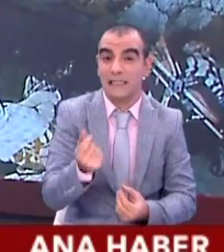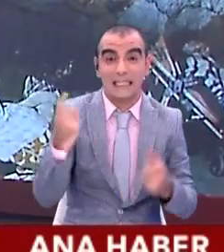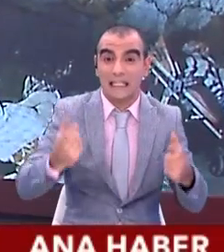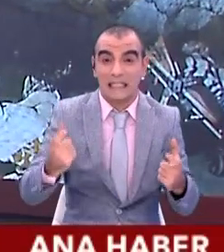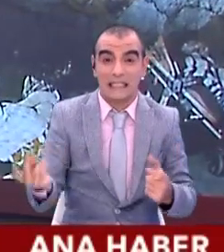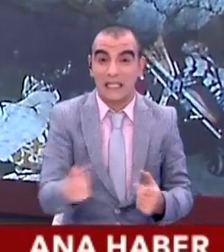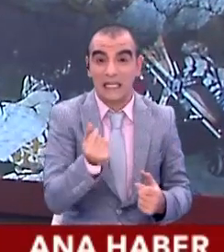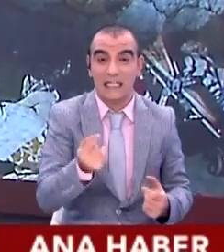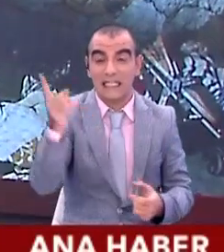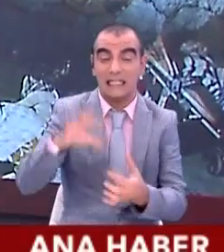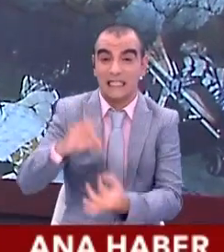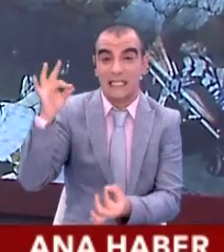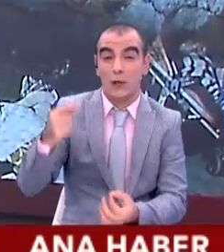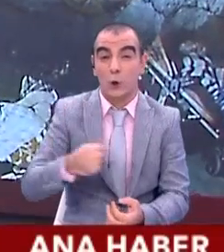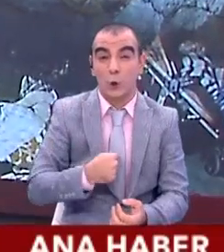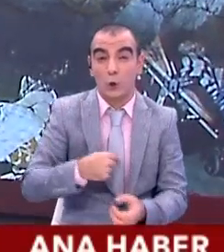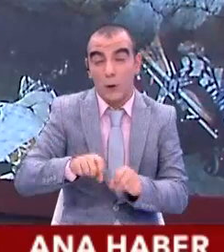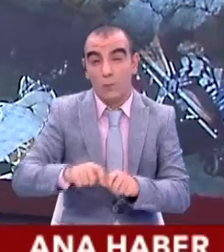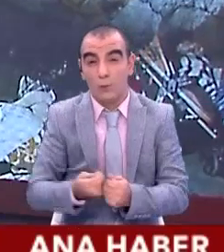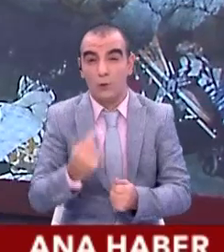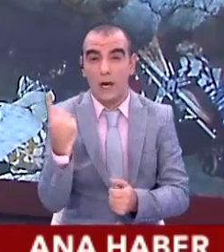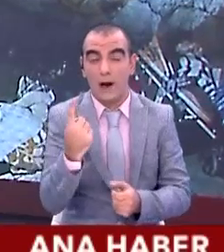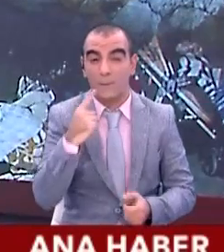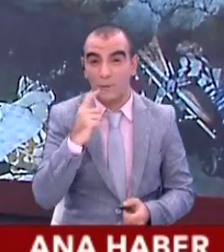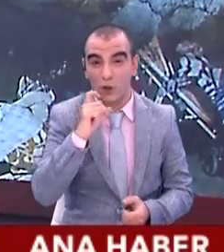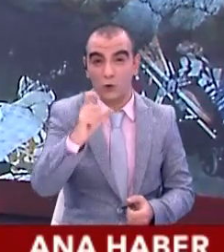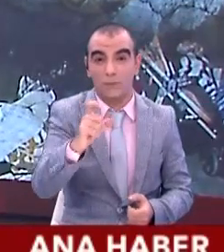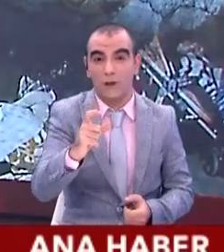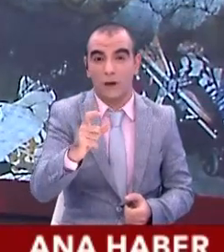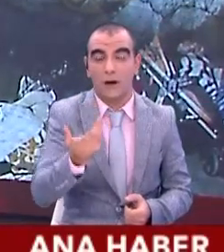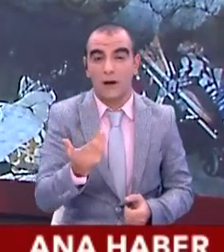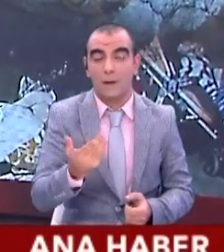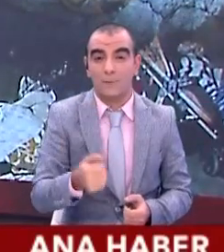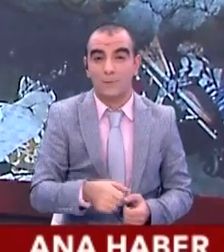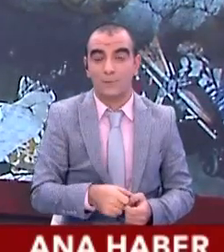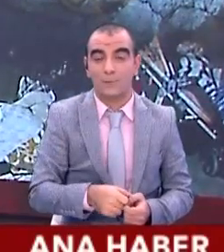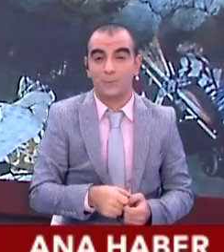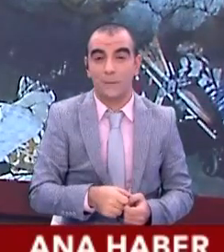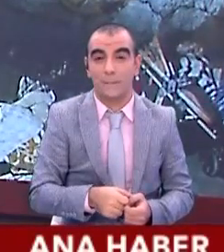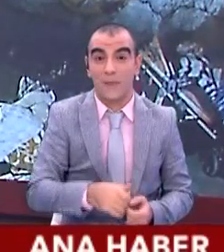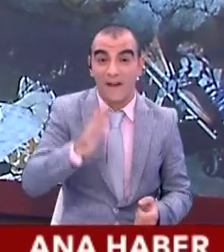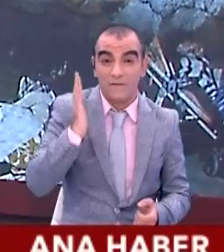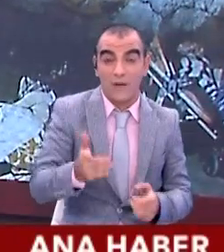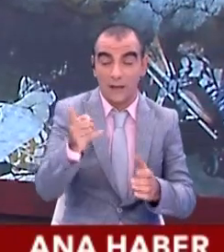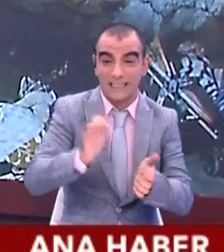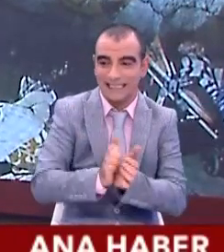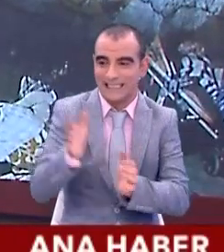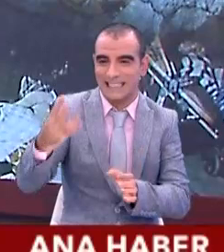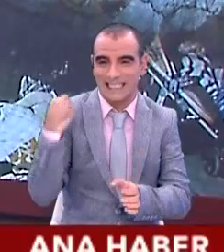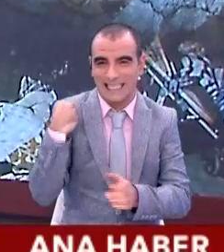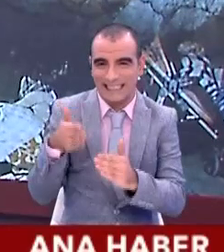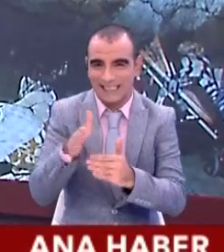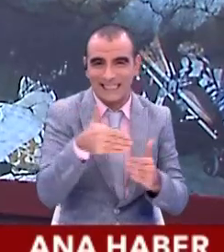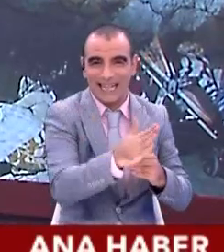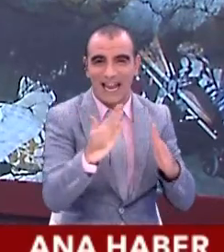çok insanın yüreğini Burkan ki cümleler değil mi ya kamu binaları değil mi en çok sığınacak Liman